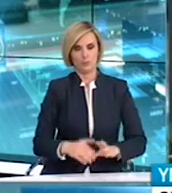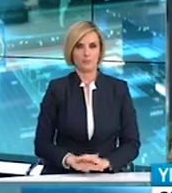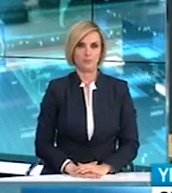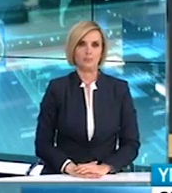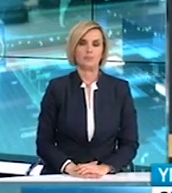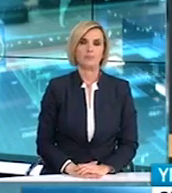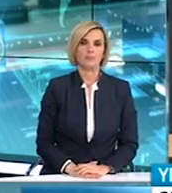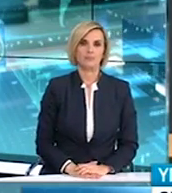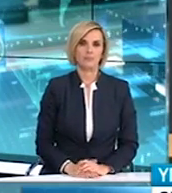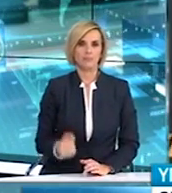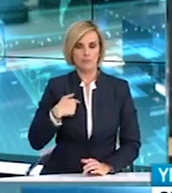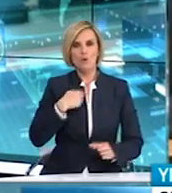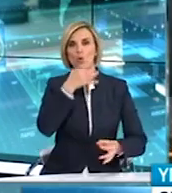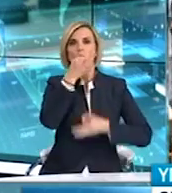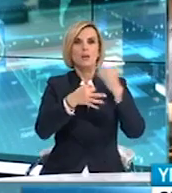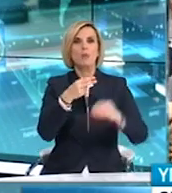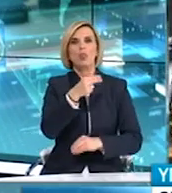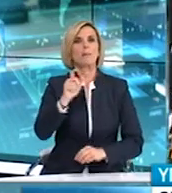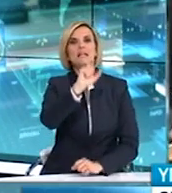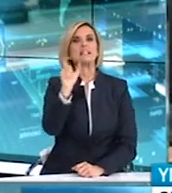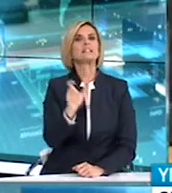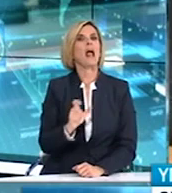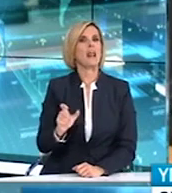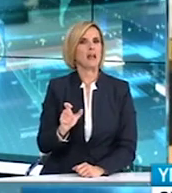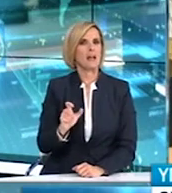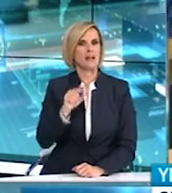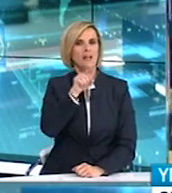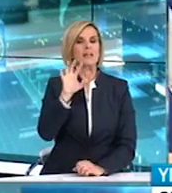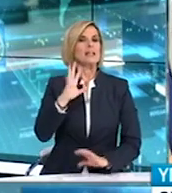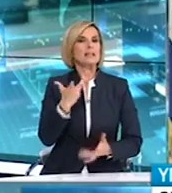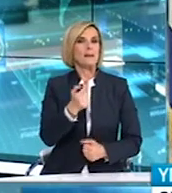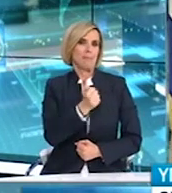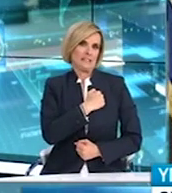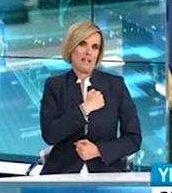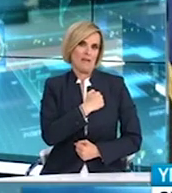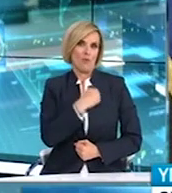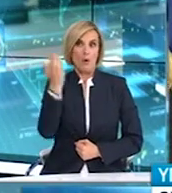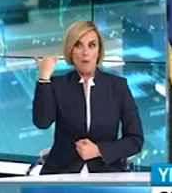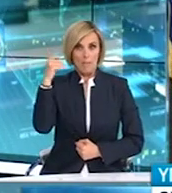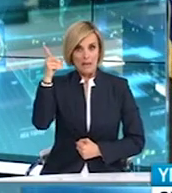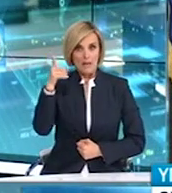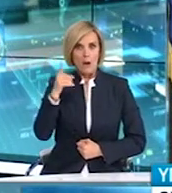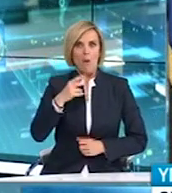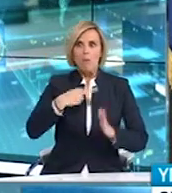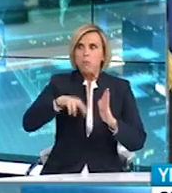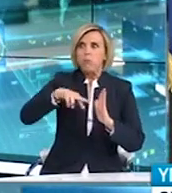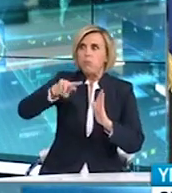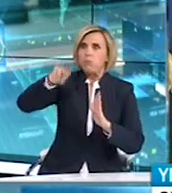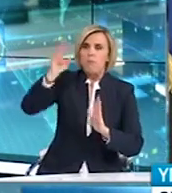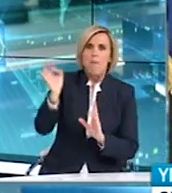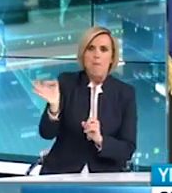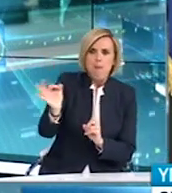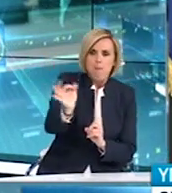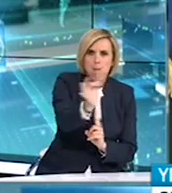για το ερώτημα της Ιταλίας, γιατί δεν το απάντησα. Τι πιστεύω ότι έγινε μετά από μια ξαφνική υποχώρηση, υπήρξε μια τεράστια άνοδο στα